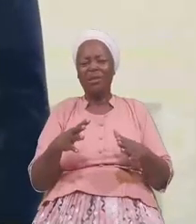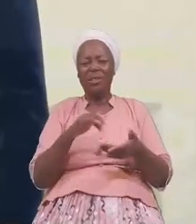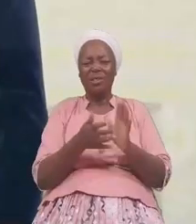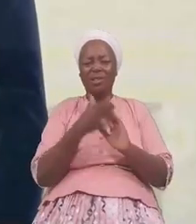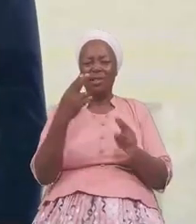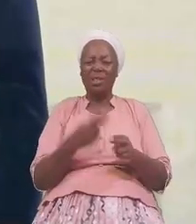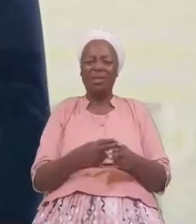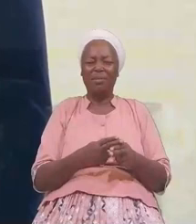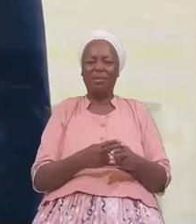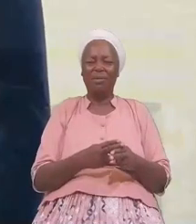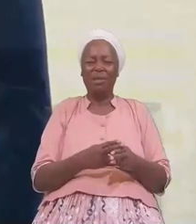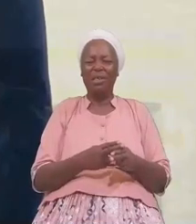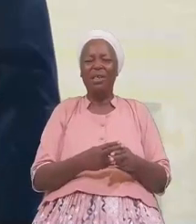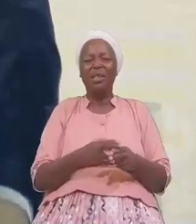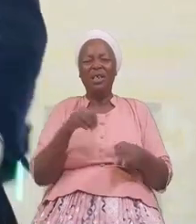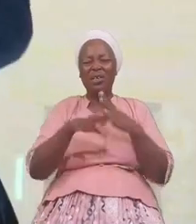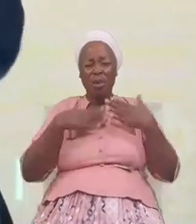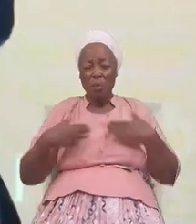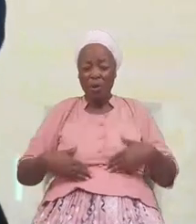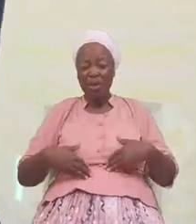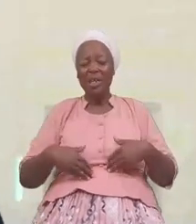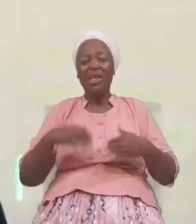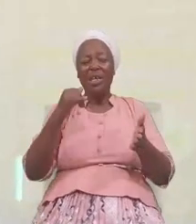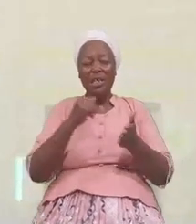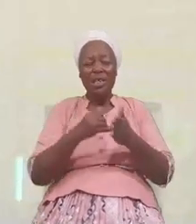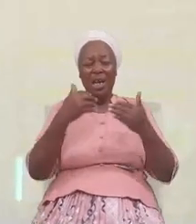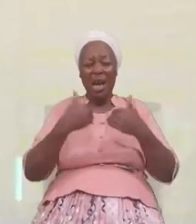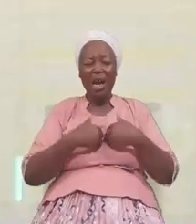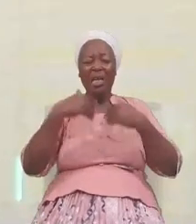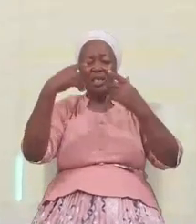Dans ton corps, c'est fait.